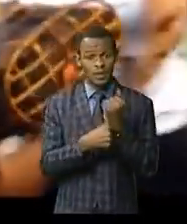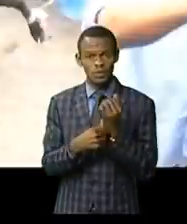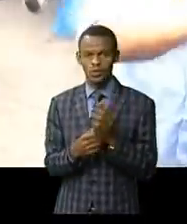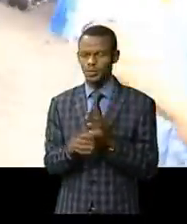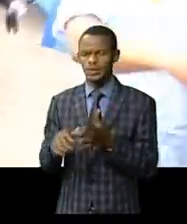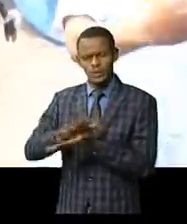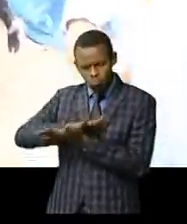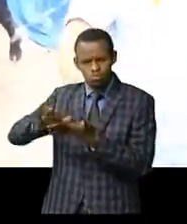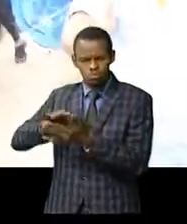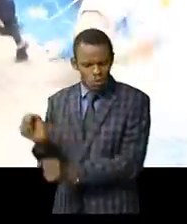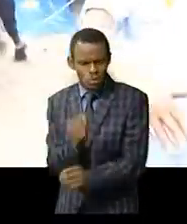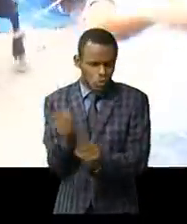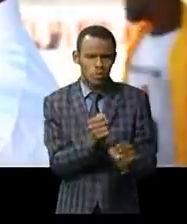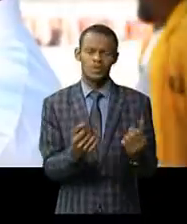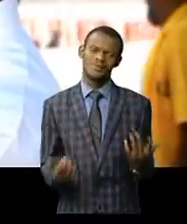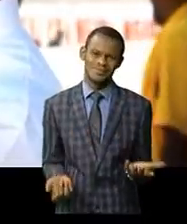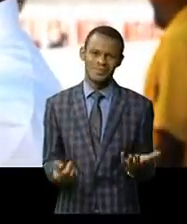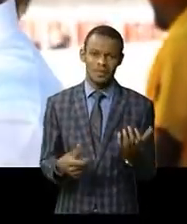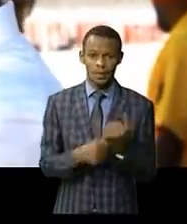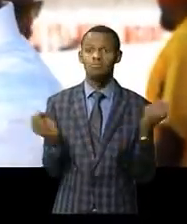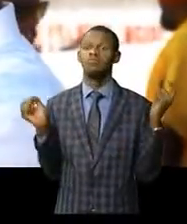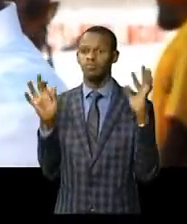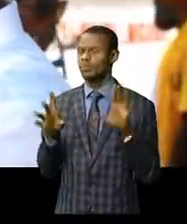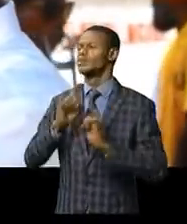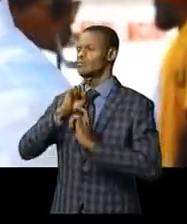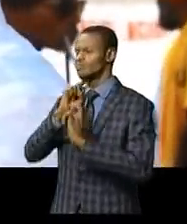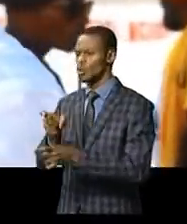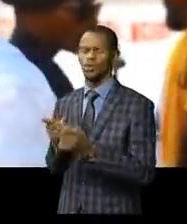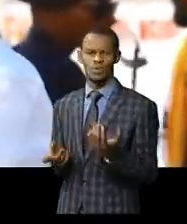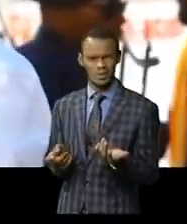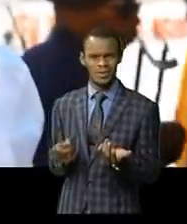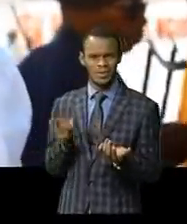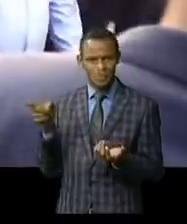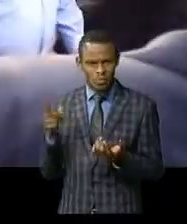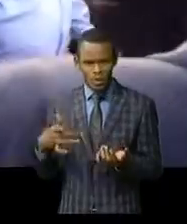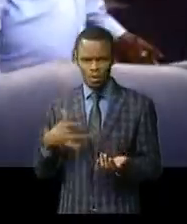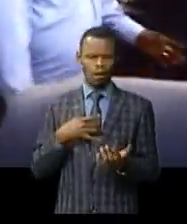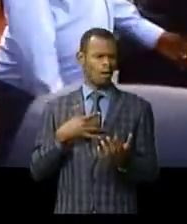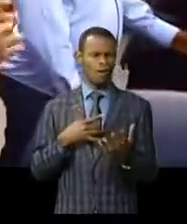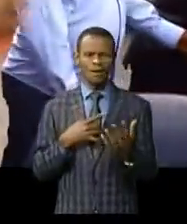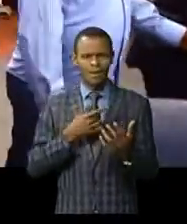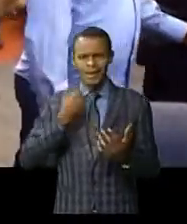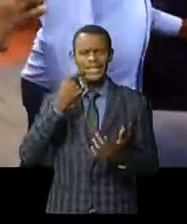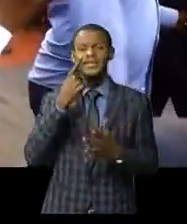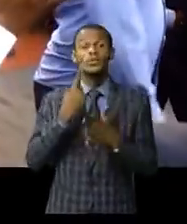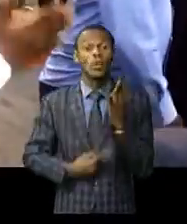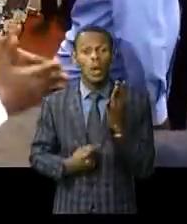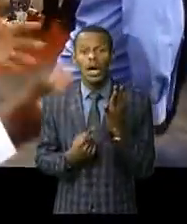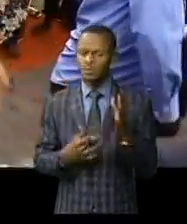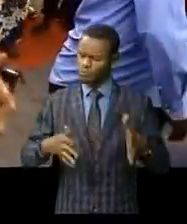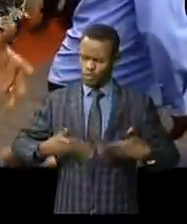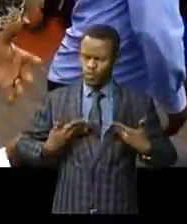cœur et de générosité qui n'a pas laissé indifférent son bénéficiaire, le député provincial Eddy Ieli Molangi,